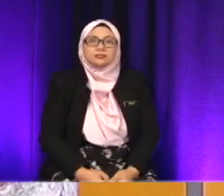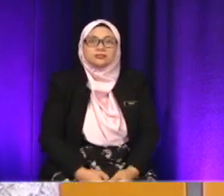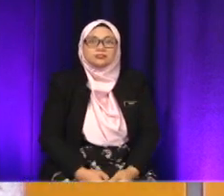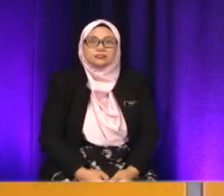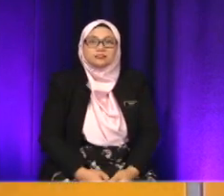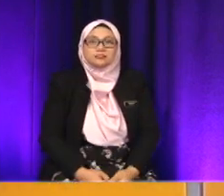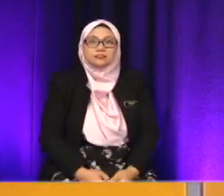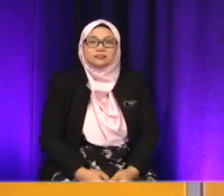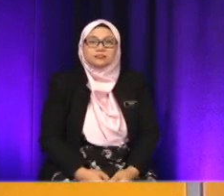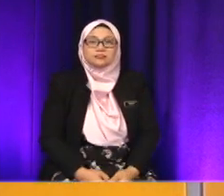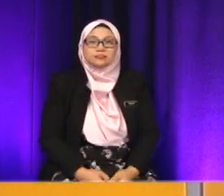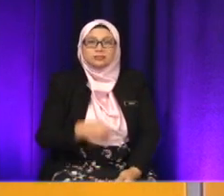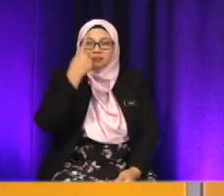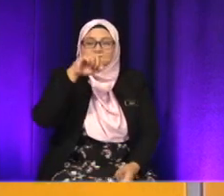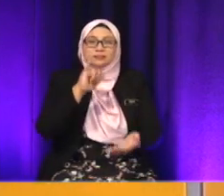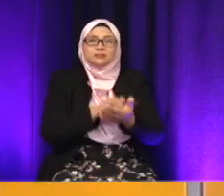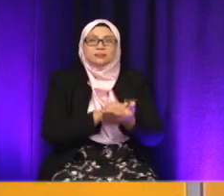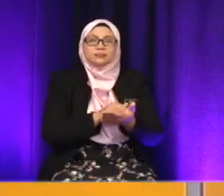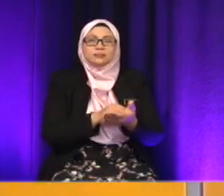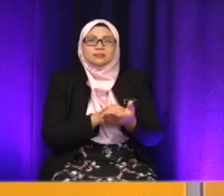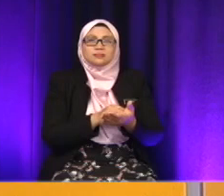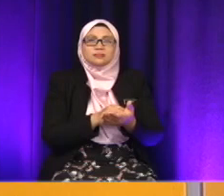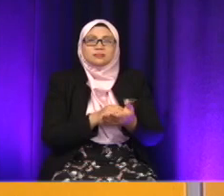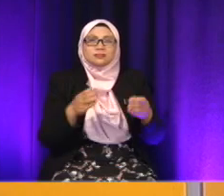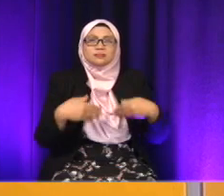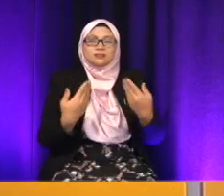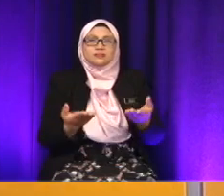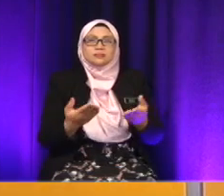untuk itu bagi dua